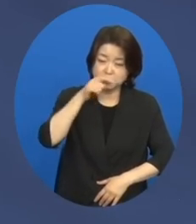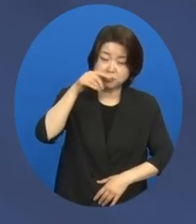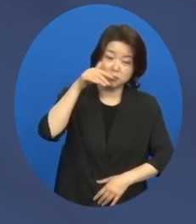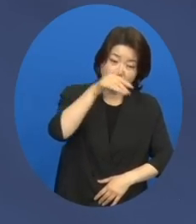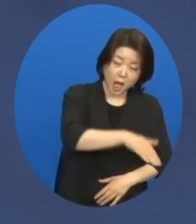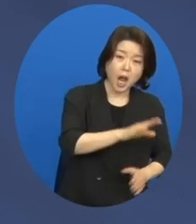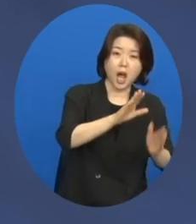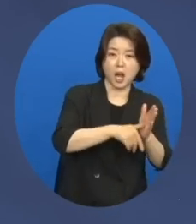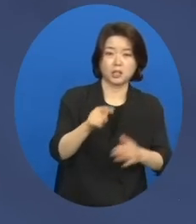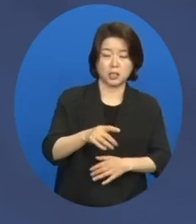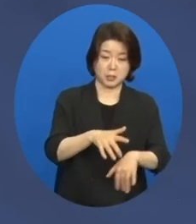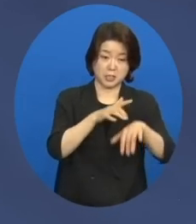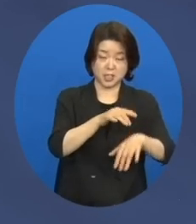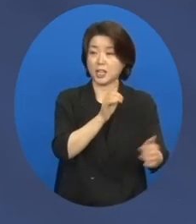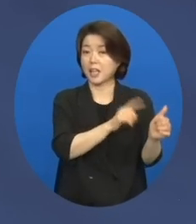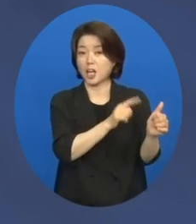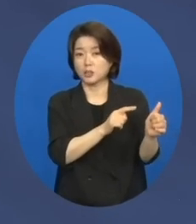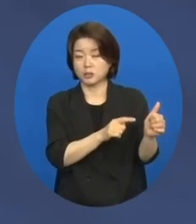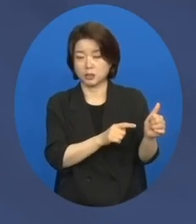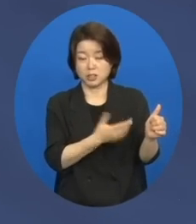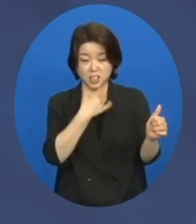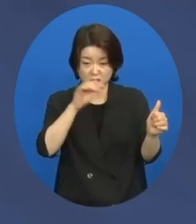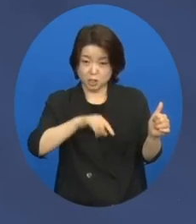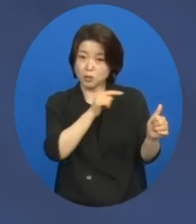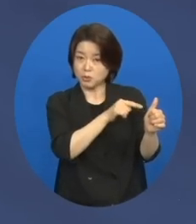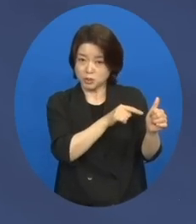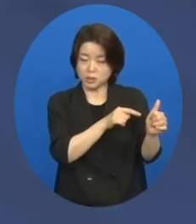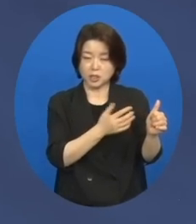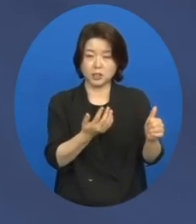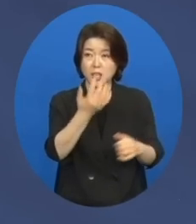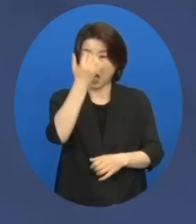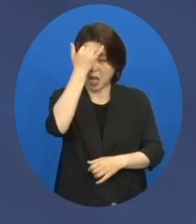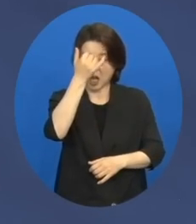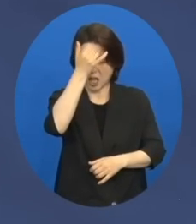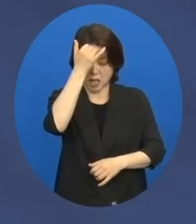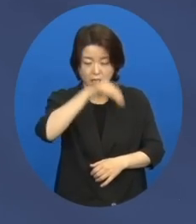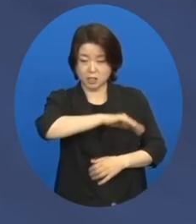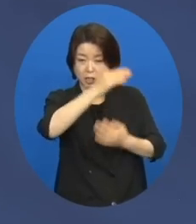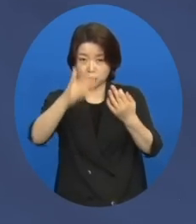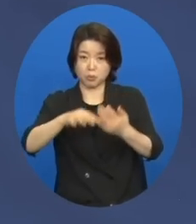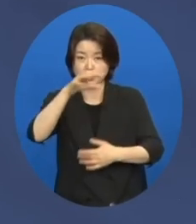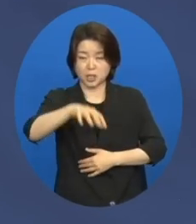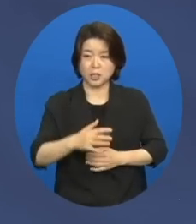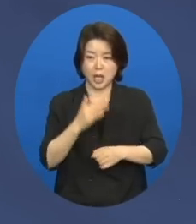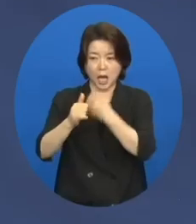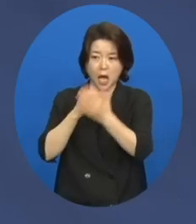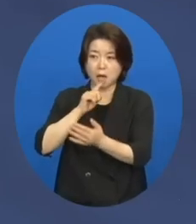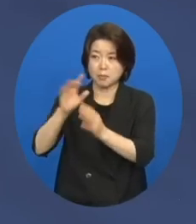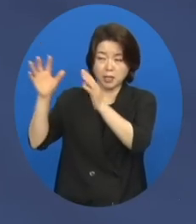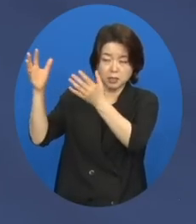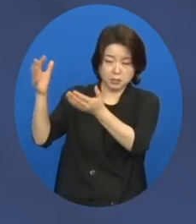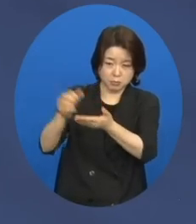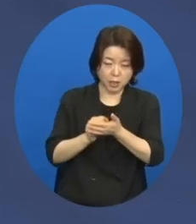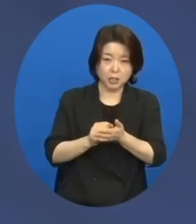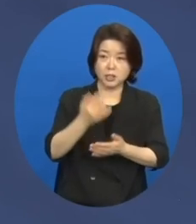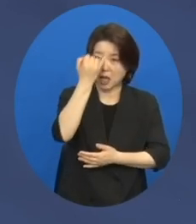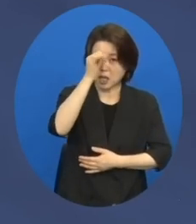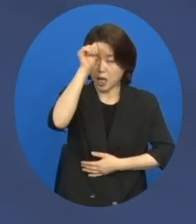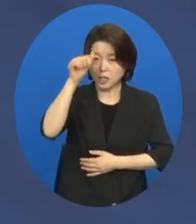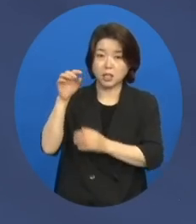때도 사탄 그놈이 그 저주받은 사단이 에덴 동산에서 하나님의 말씀을 받았던 아담과